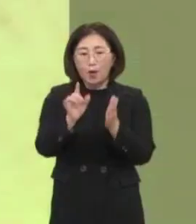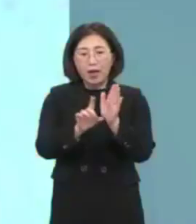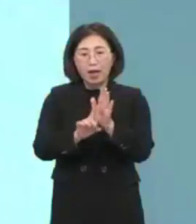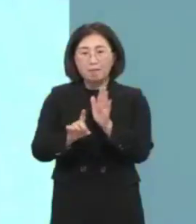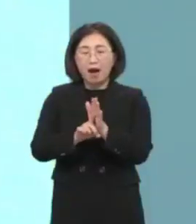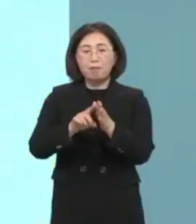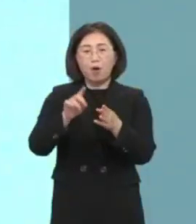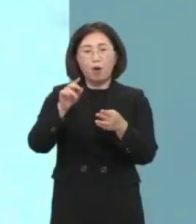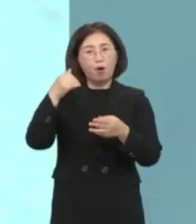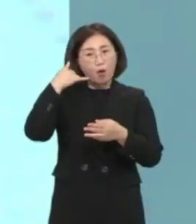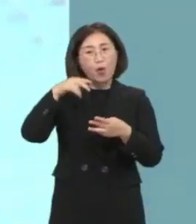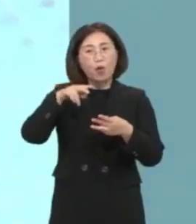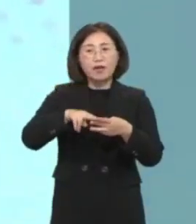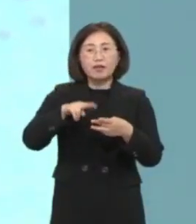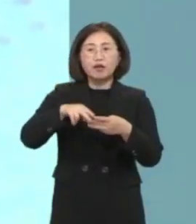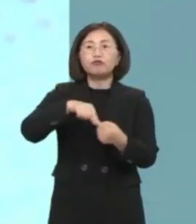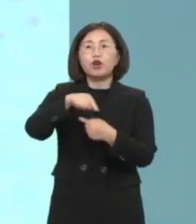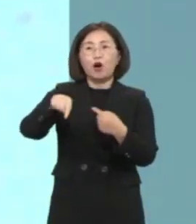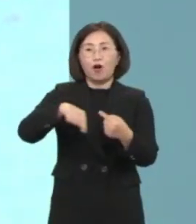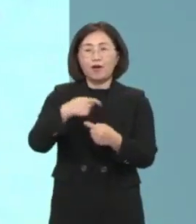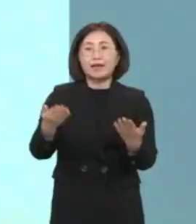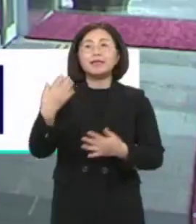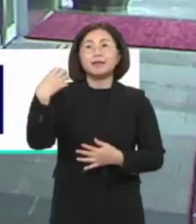콜센터 운영 등에 나설 계획입니다.